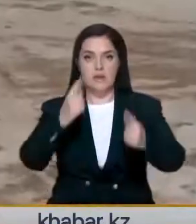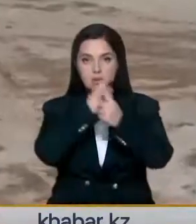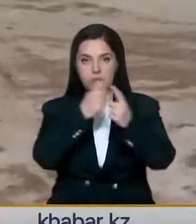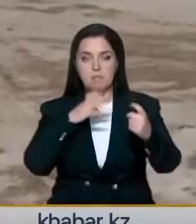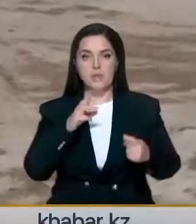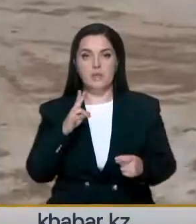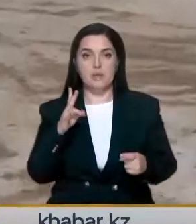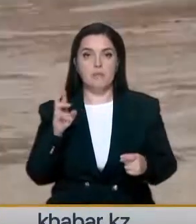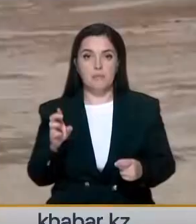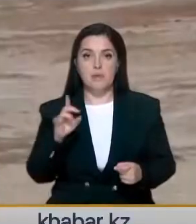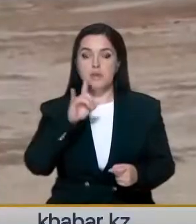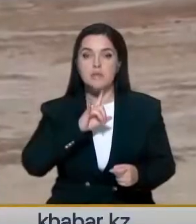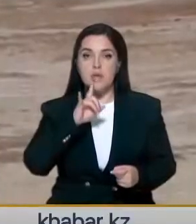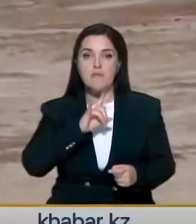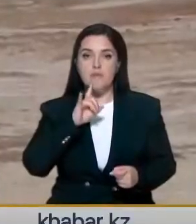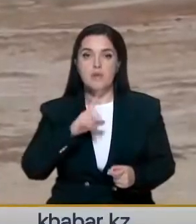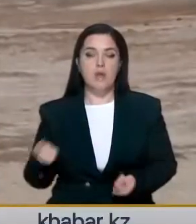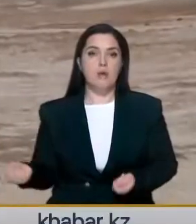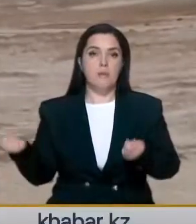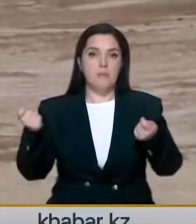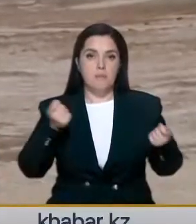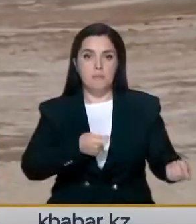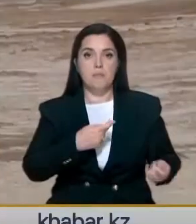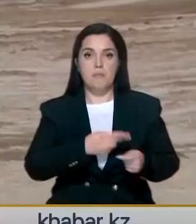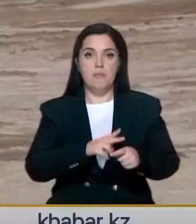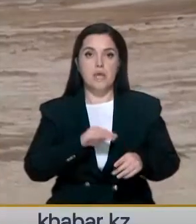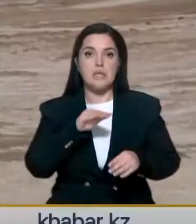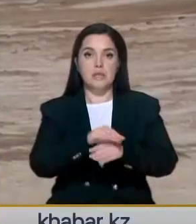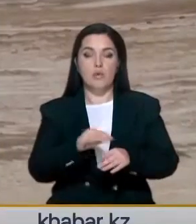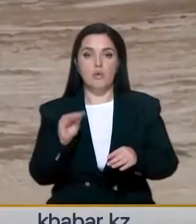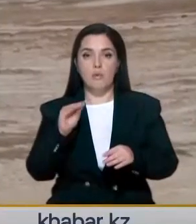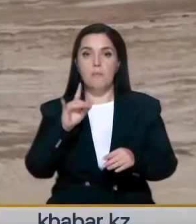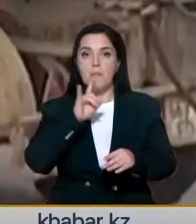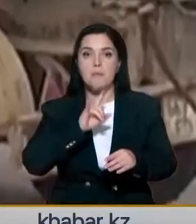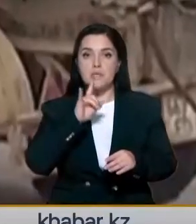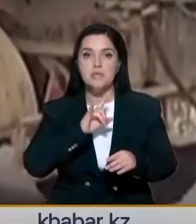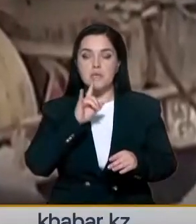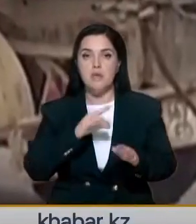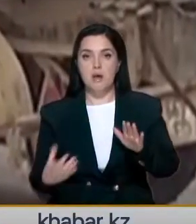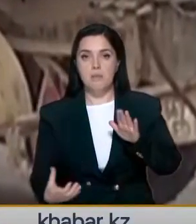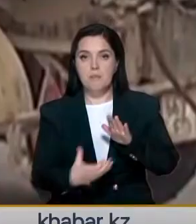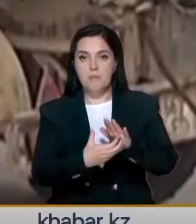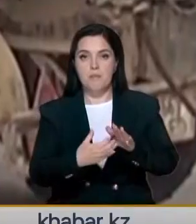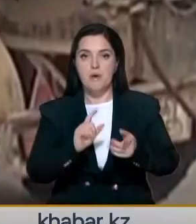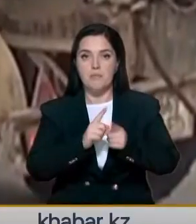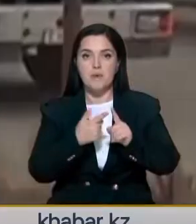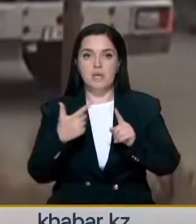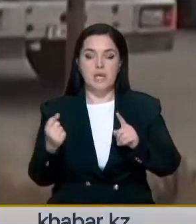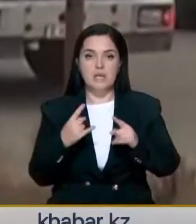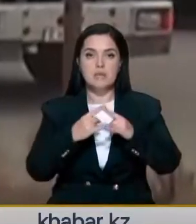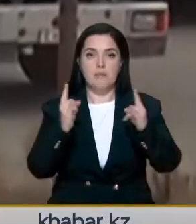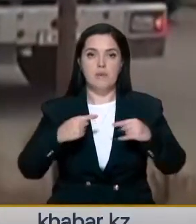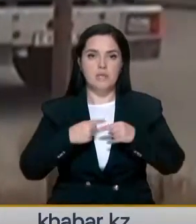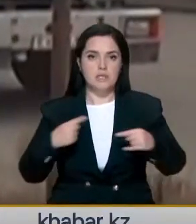КНБ. Нефтепродукты перевозились автотранспортом с использованием дополнительно установленных бензобаков, переоборудованных